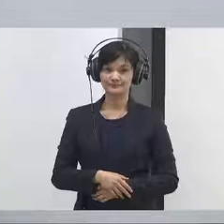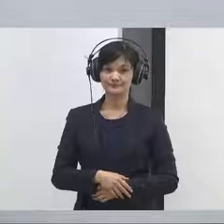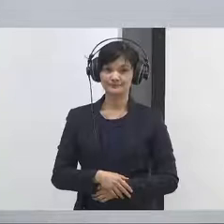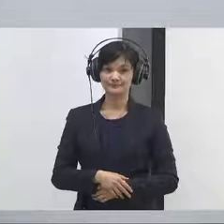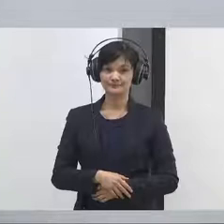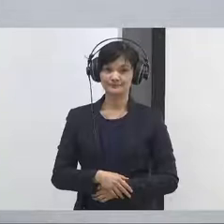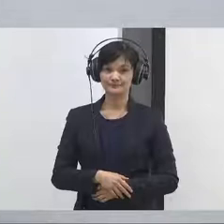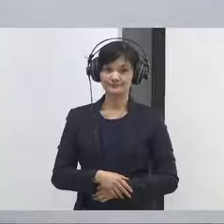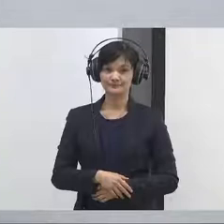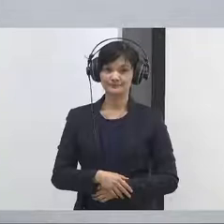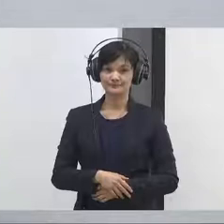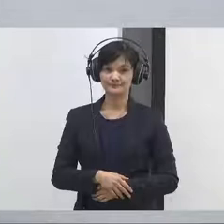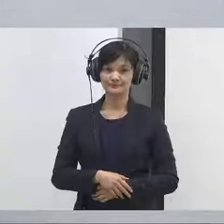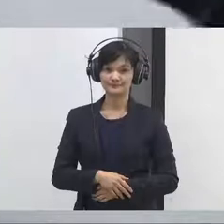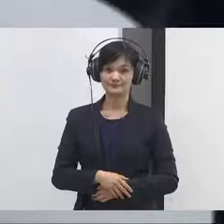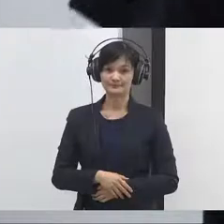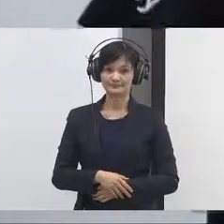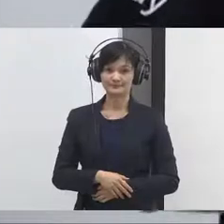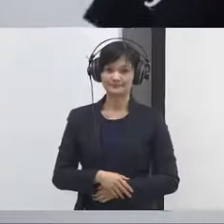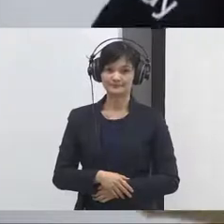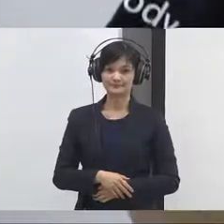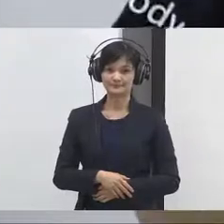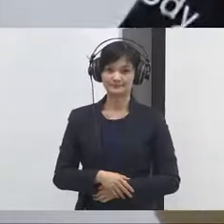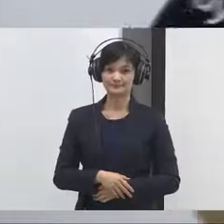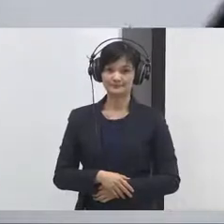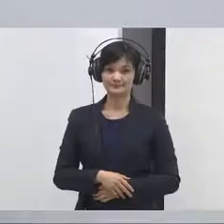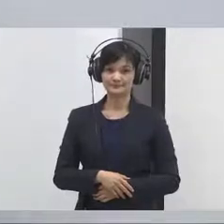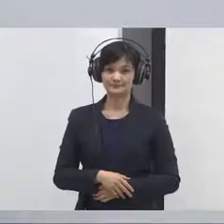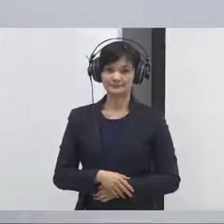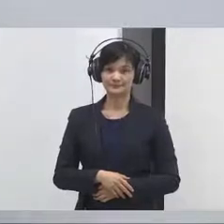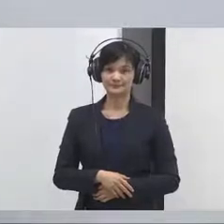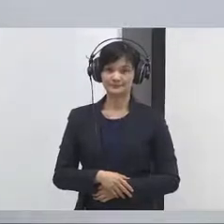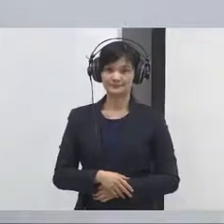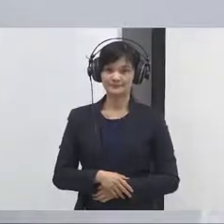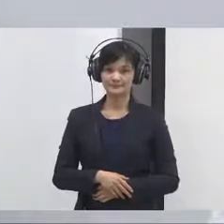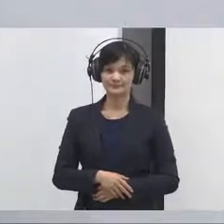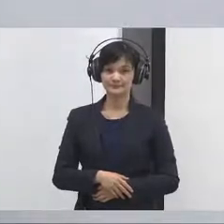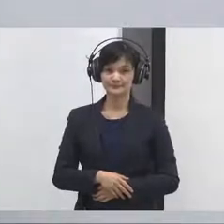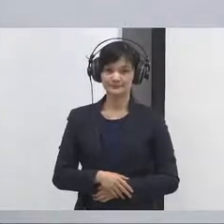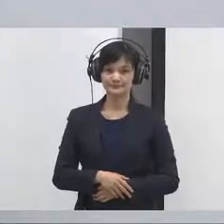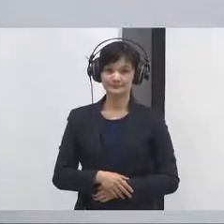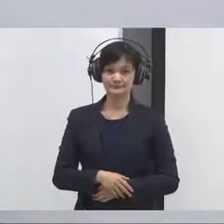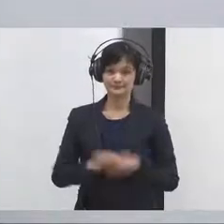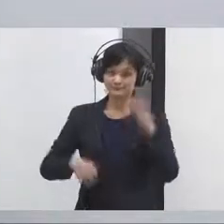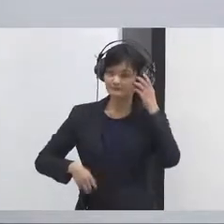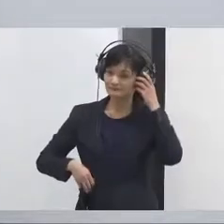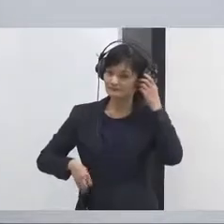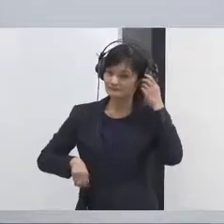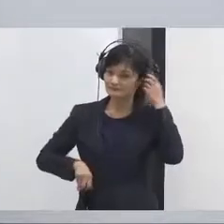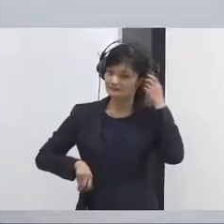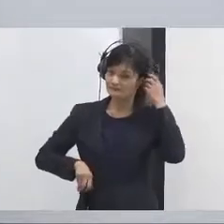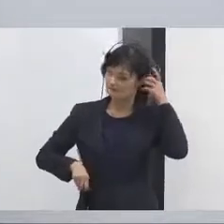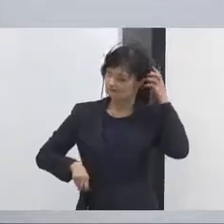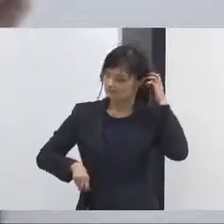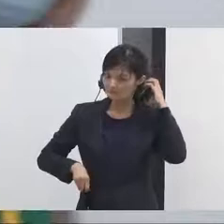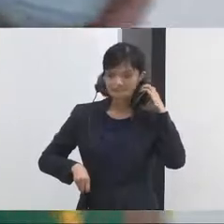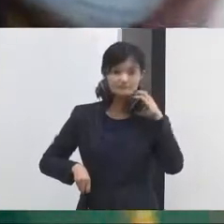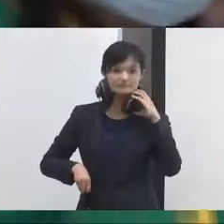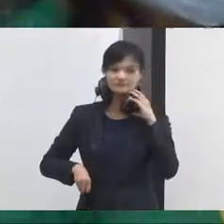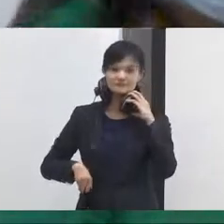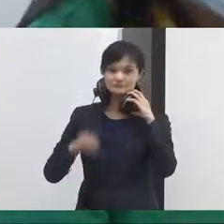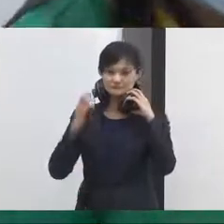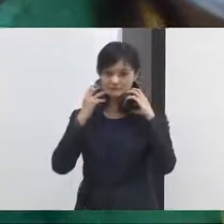马上就有另外两位讲者，那个陈顺宁老师跟游之